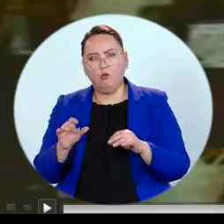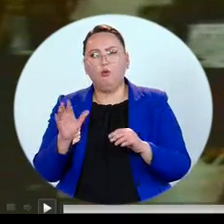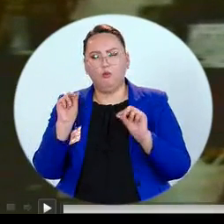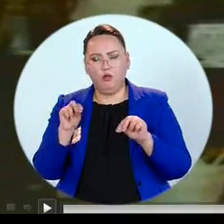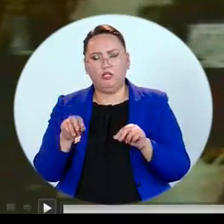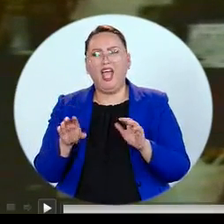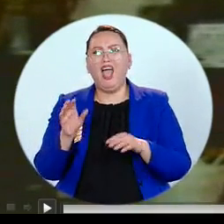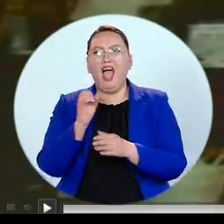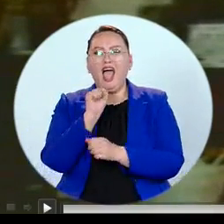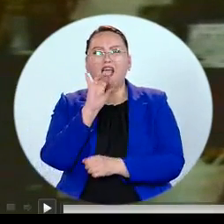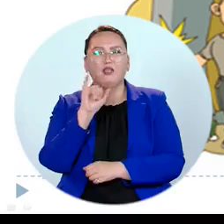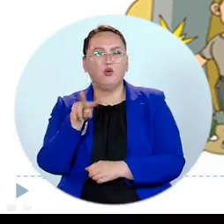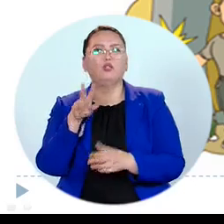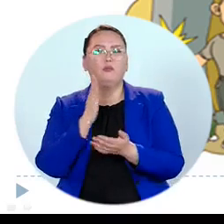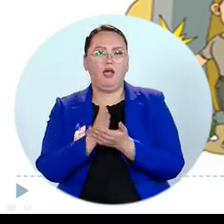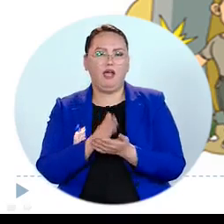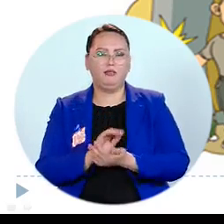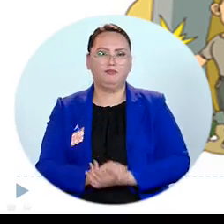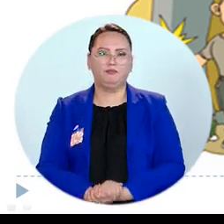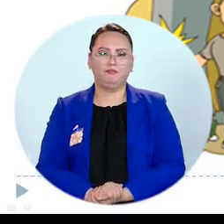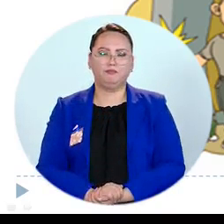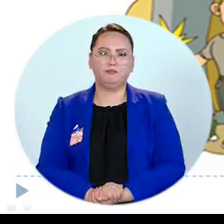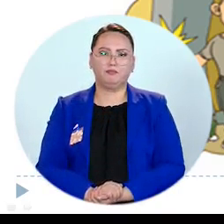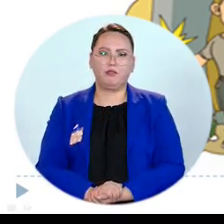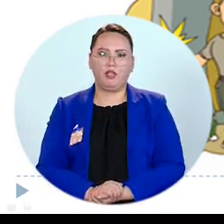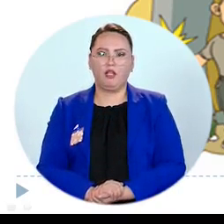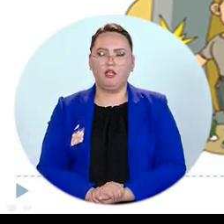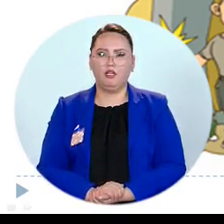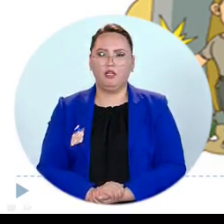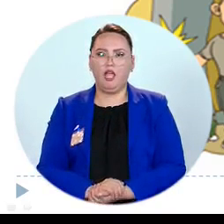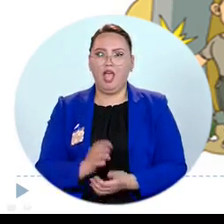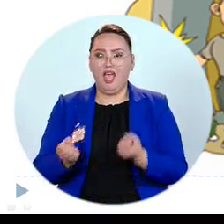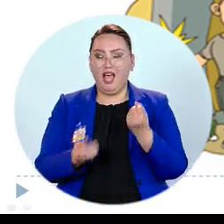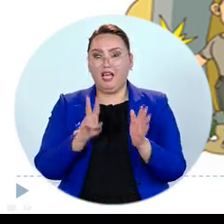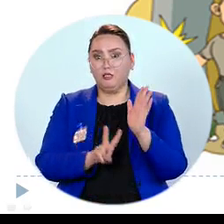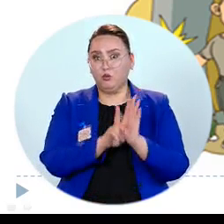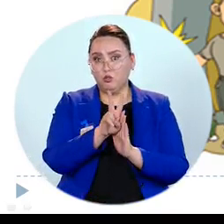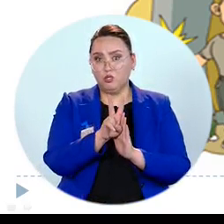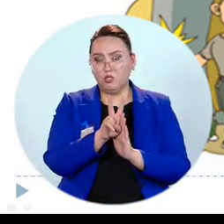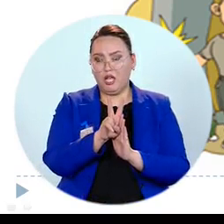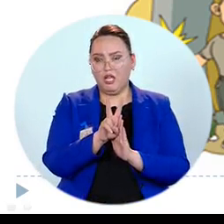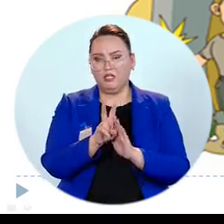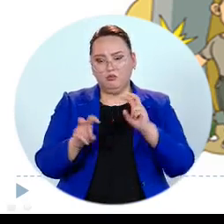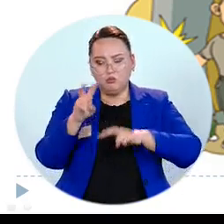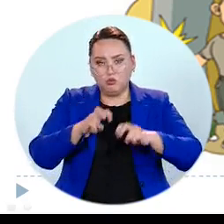པའི གས ལུགས པའི ཁྲགས དགས དོད